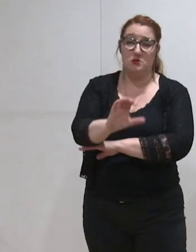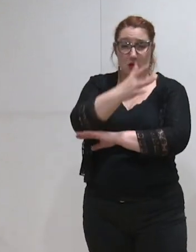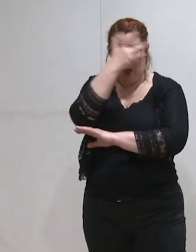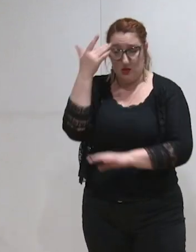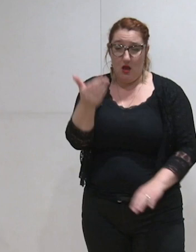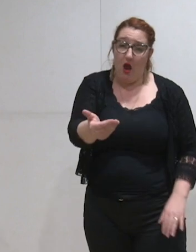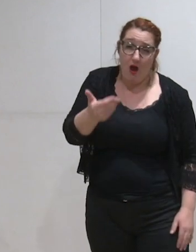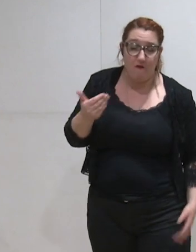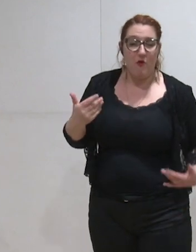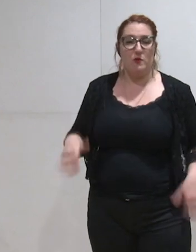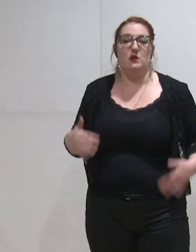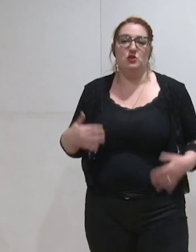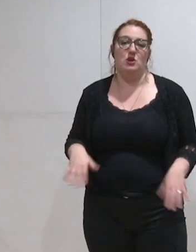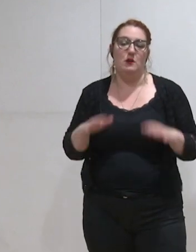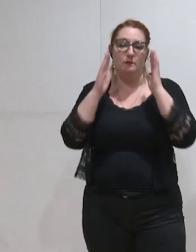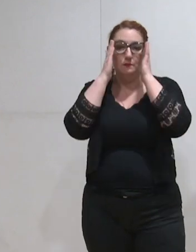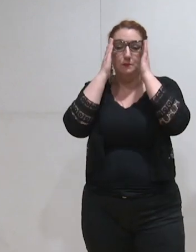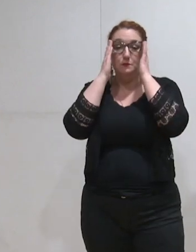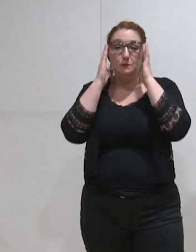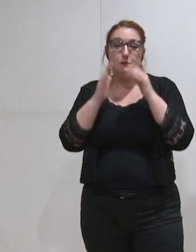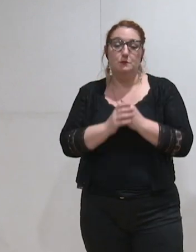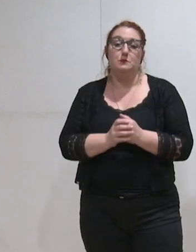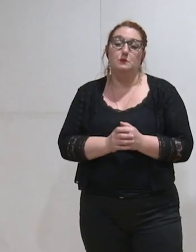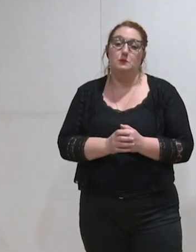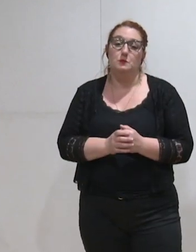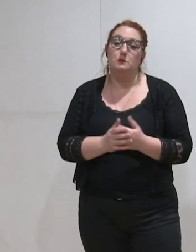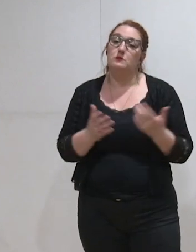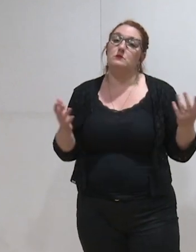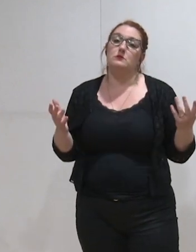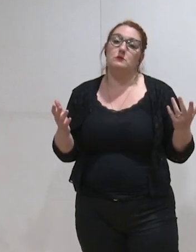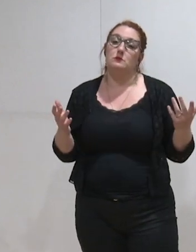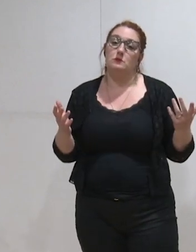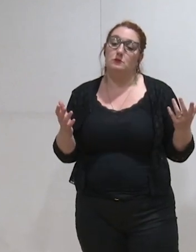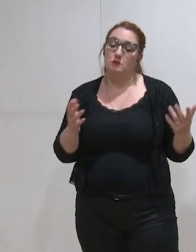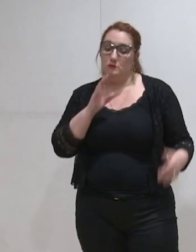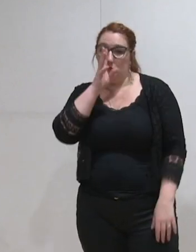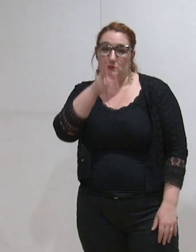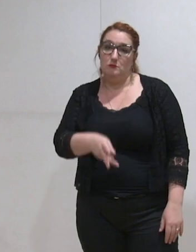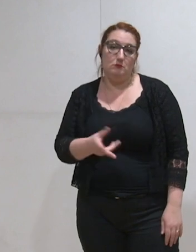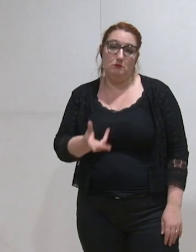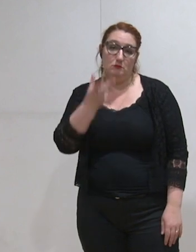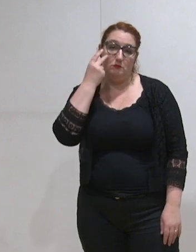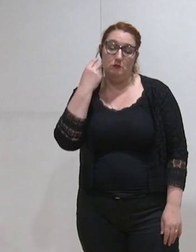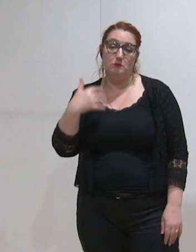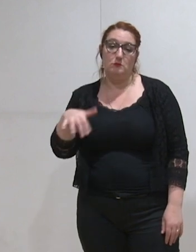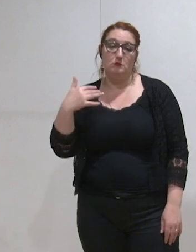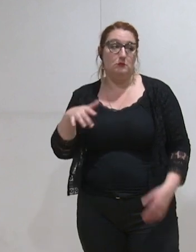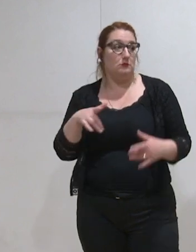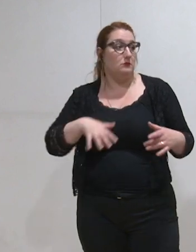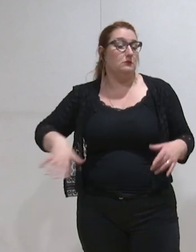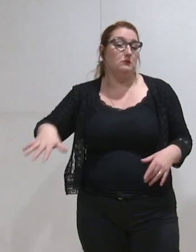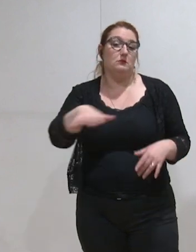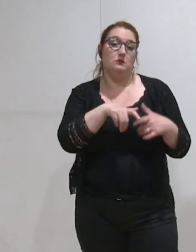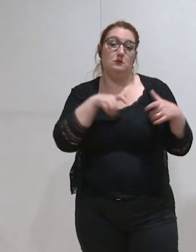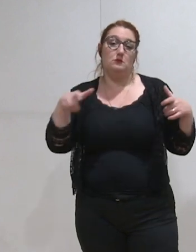l'été dans cette SPL on mesure l'ampleur du coût pour la collectivité